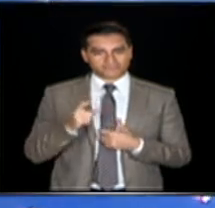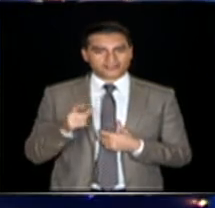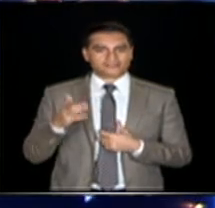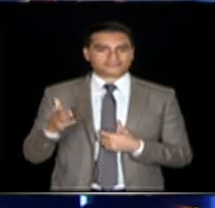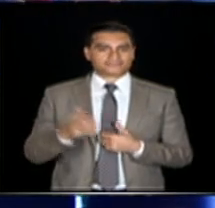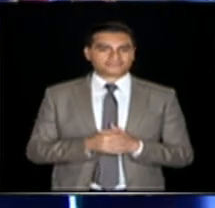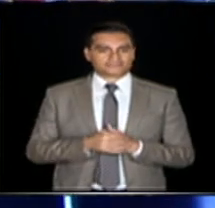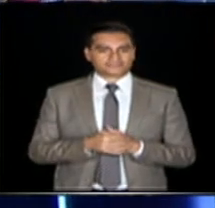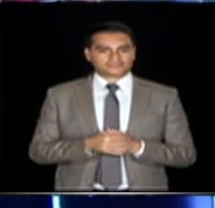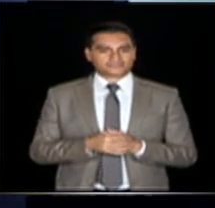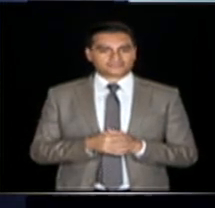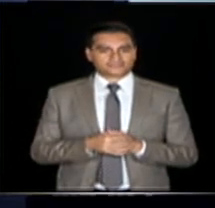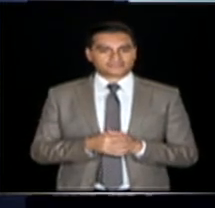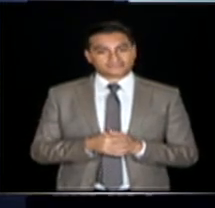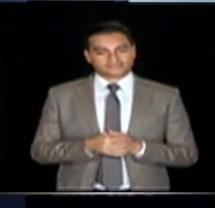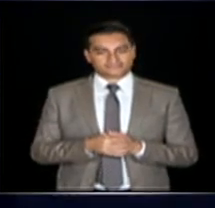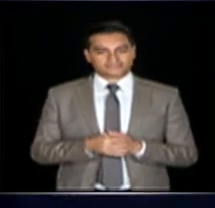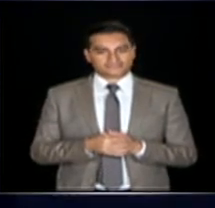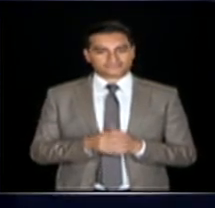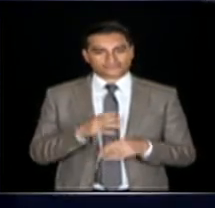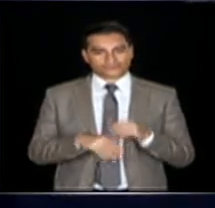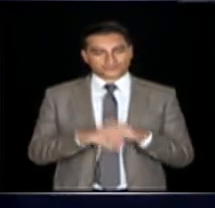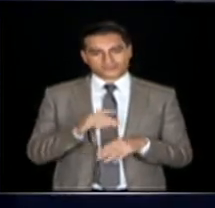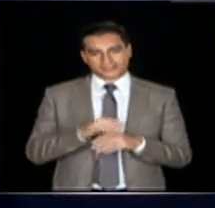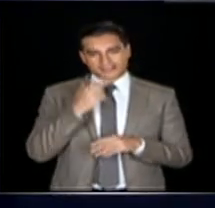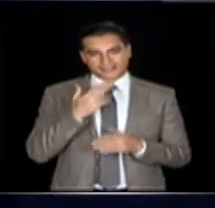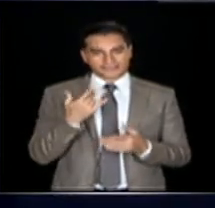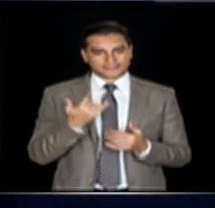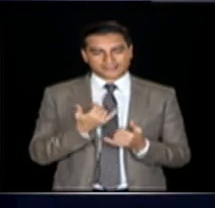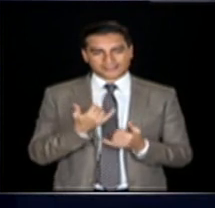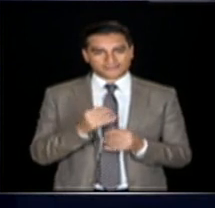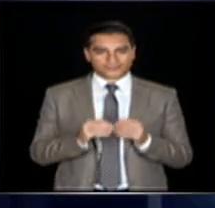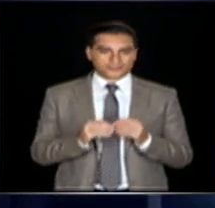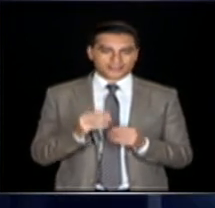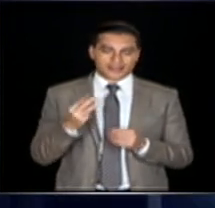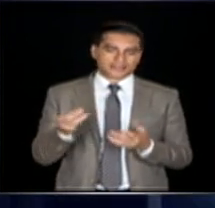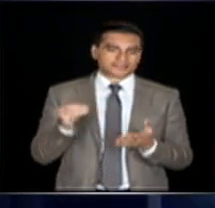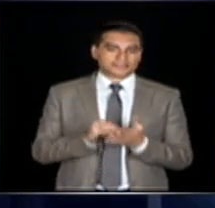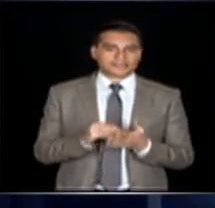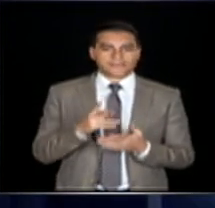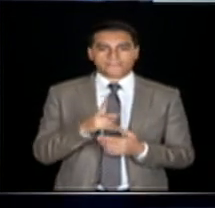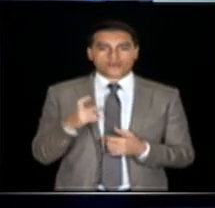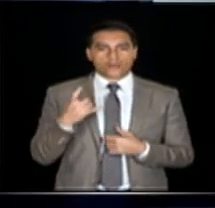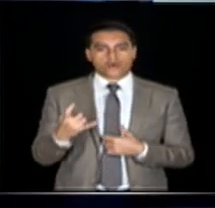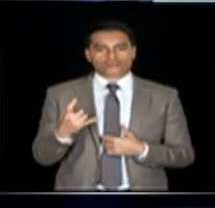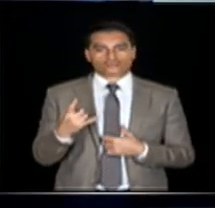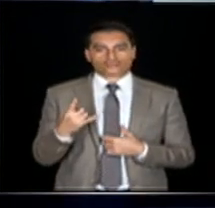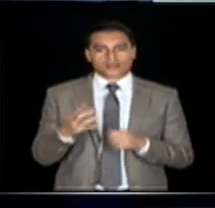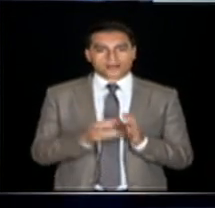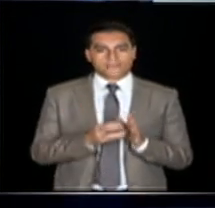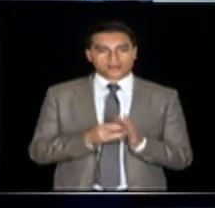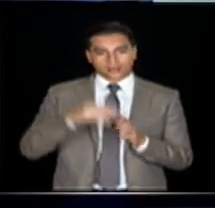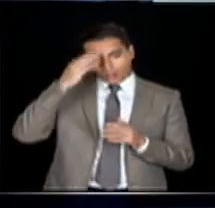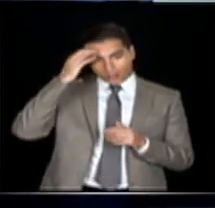سهل كان سهل يا جامعة عين شمس، هارد لك كلاوديا، برافو عليكي. 30 نقطة. 210 جامعة